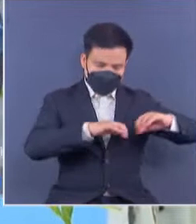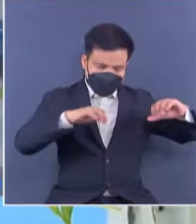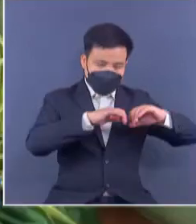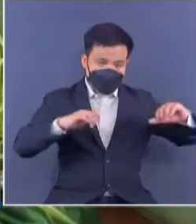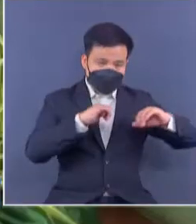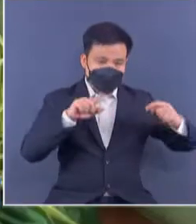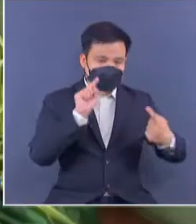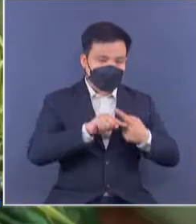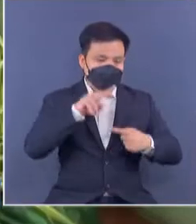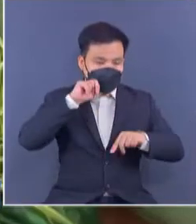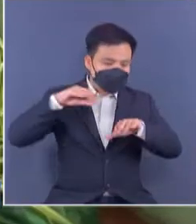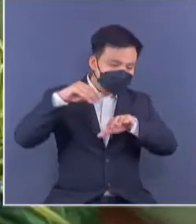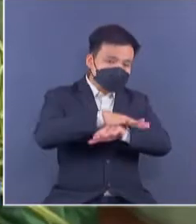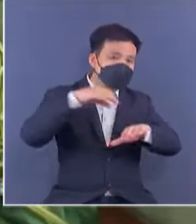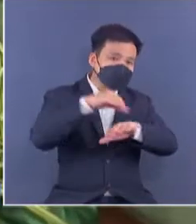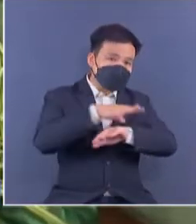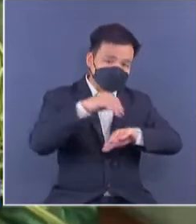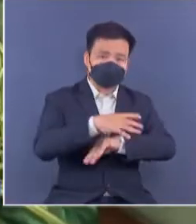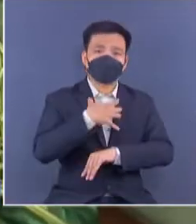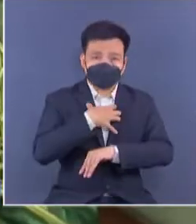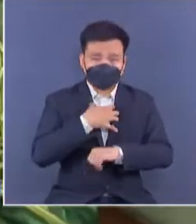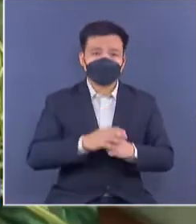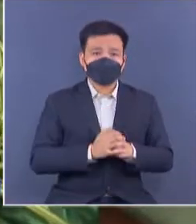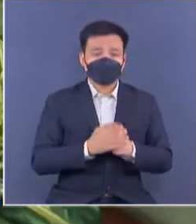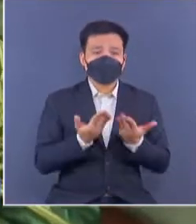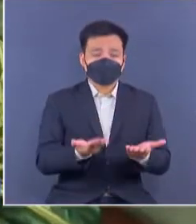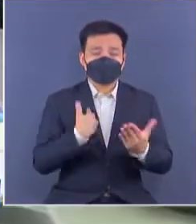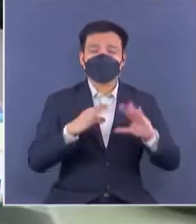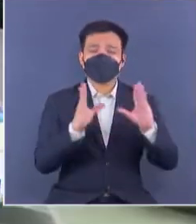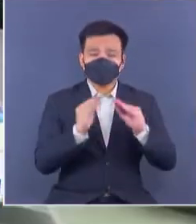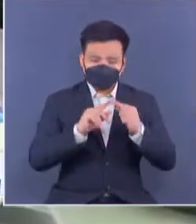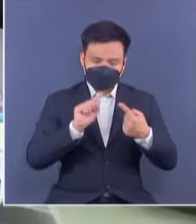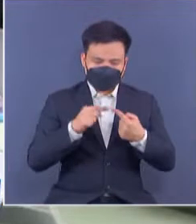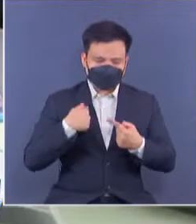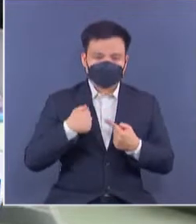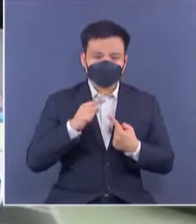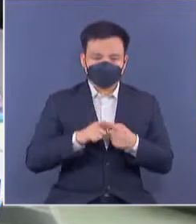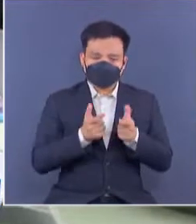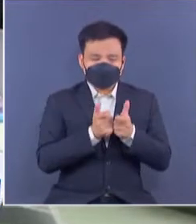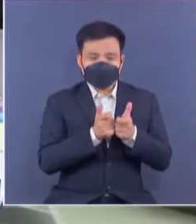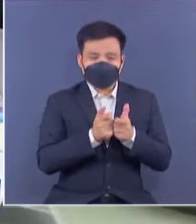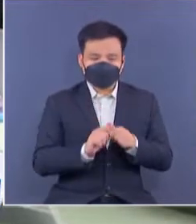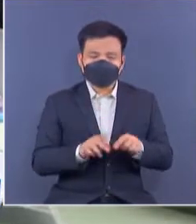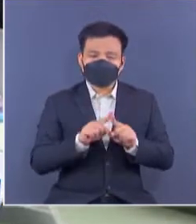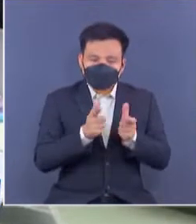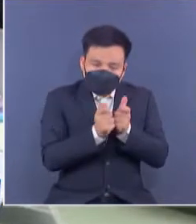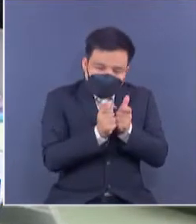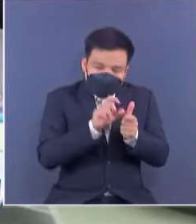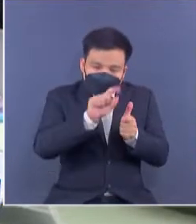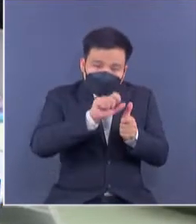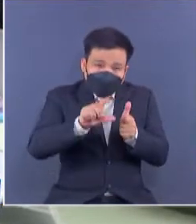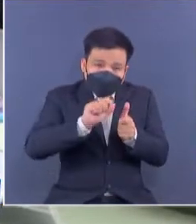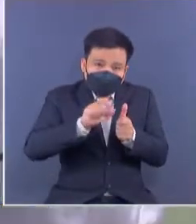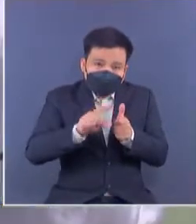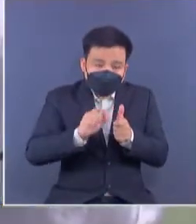ของการประชุมติดตามปัญหาของเขตบางบอนค่ะบอกว่าที่ผ่านมามีการร้องเรียนผ่านทาง Applicationแชสซีส์ฟองดูตั้ง